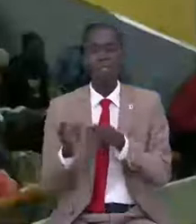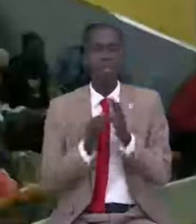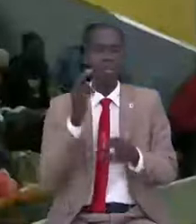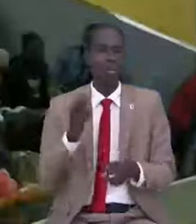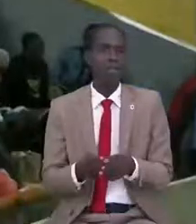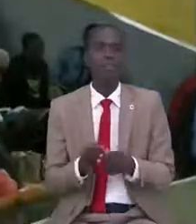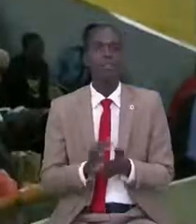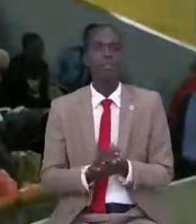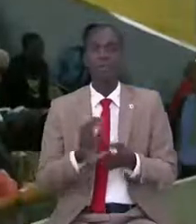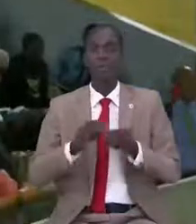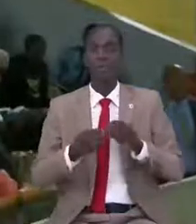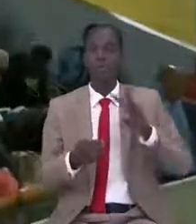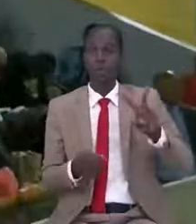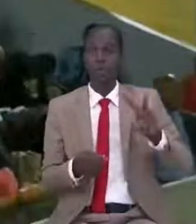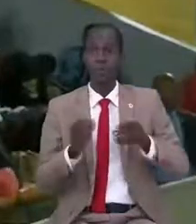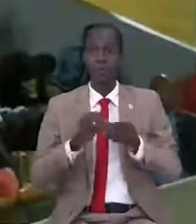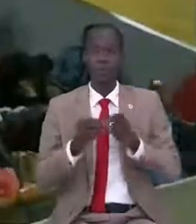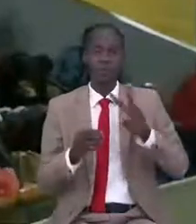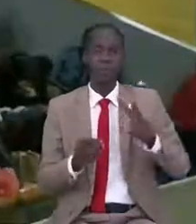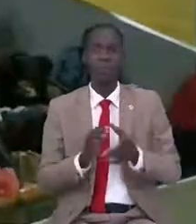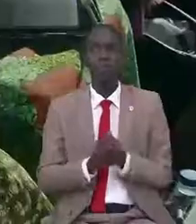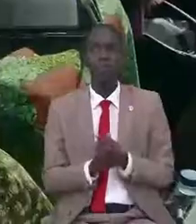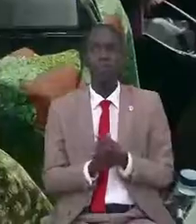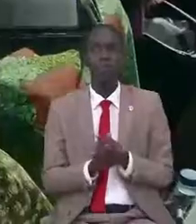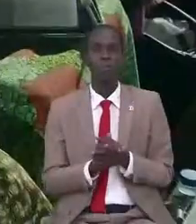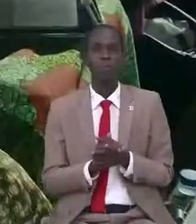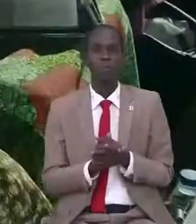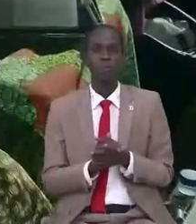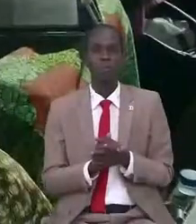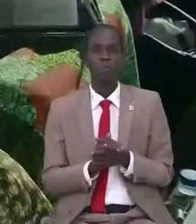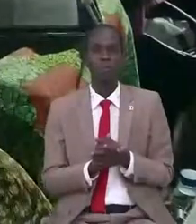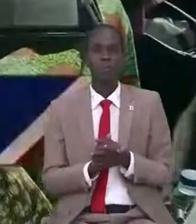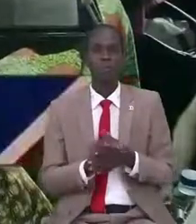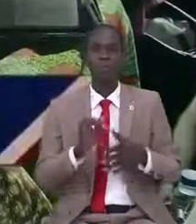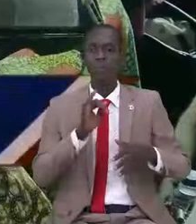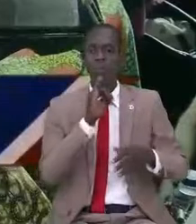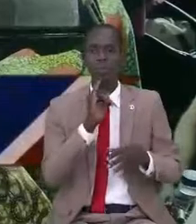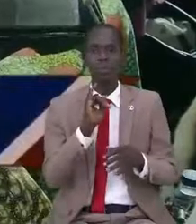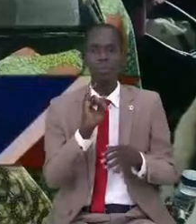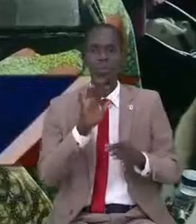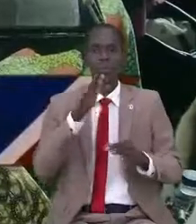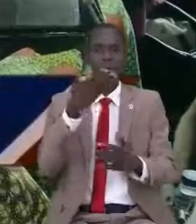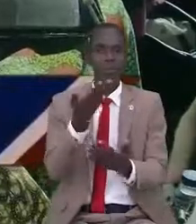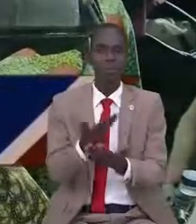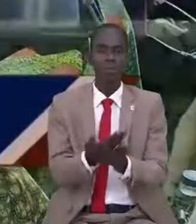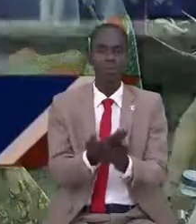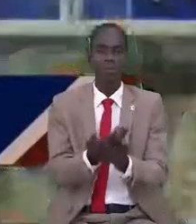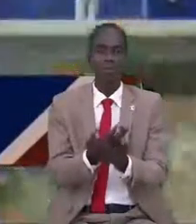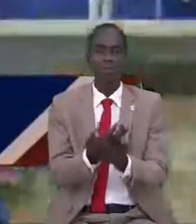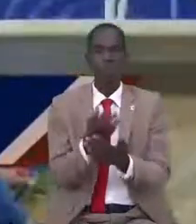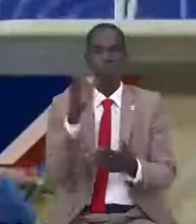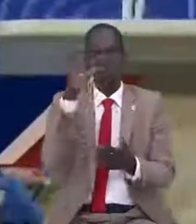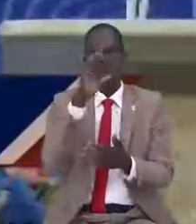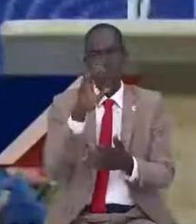Jésus-Christ. Deuxième sous-thème ici. C'est atteindre les rétrogrades déchus